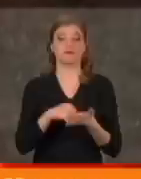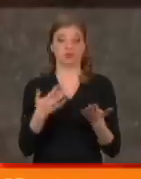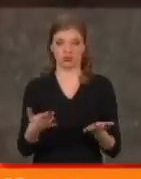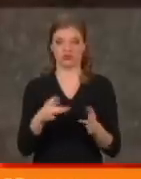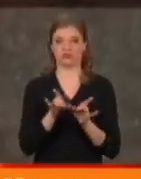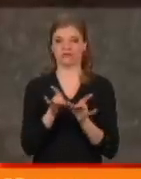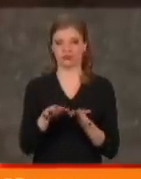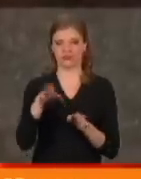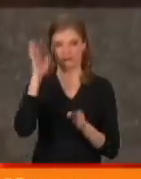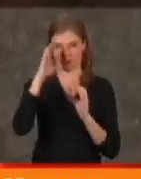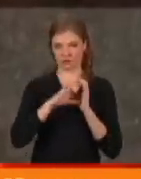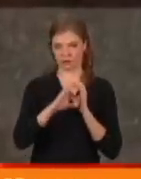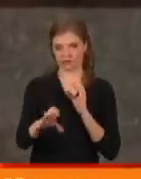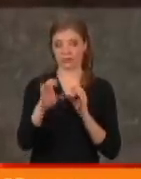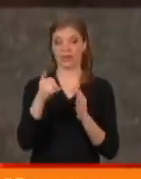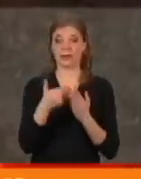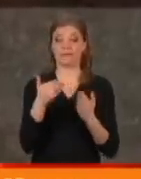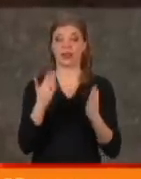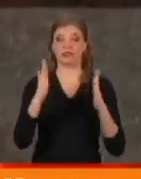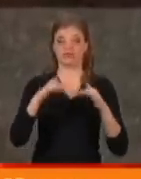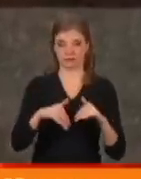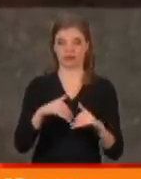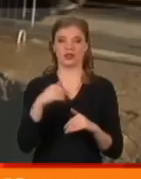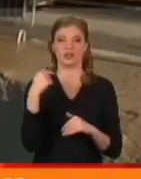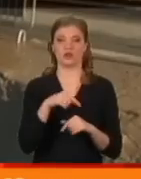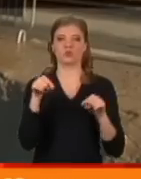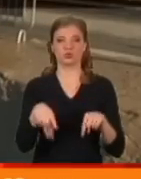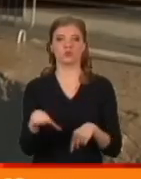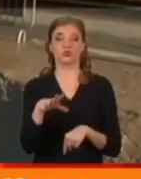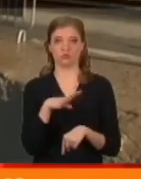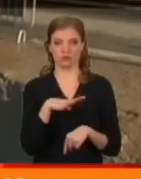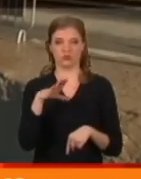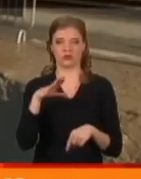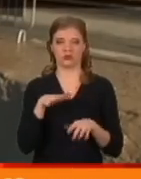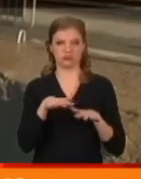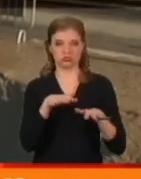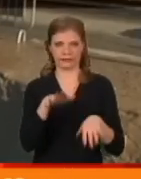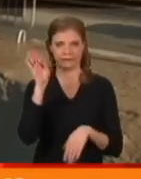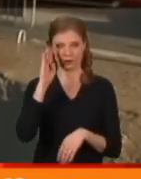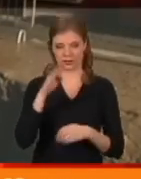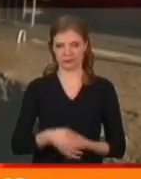став прорив водогону. І перед обваленням, за словами місцевих, тут були потоки води.